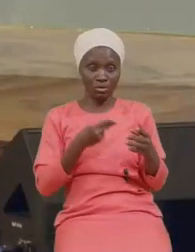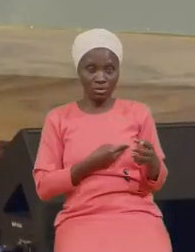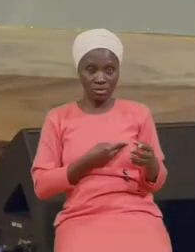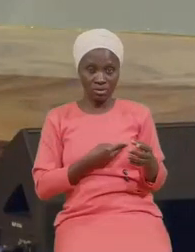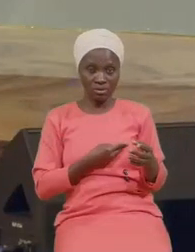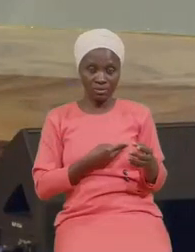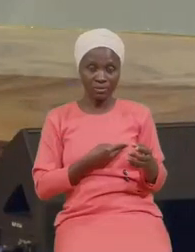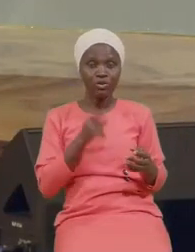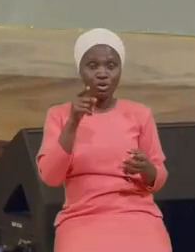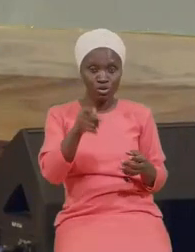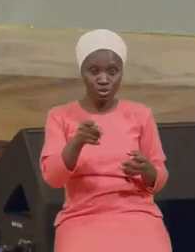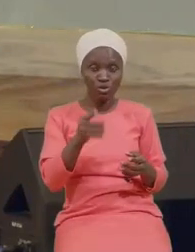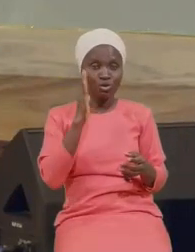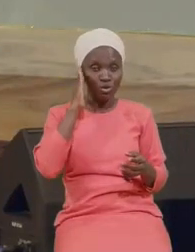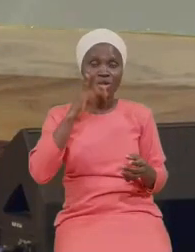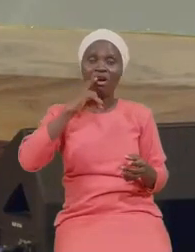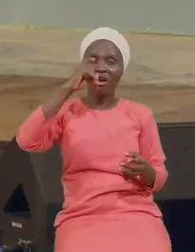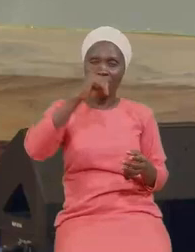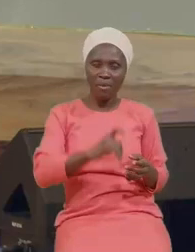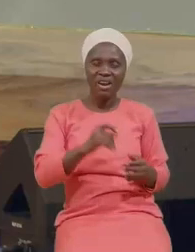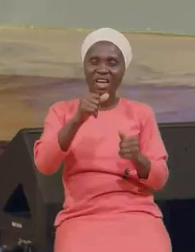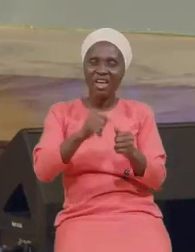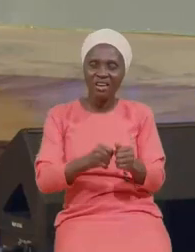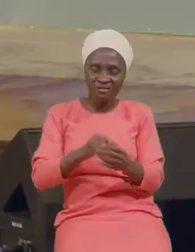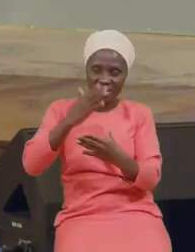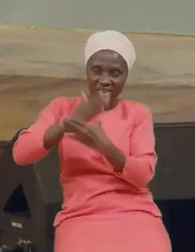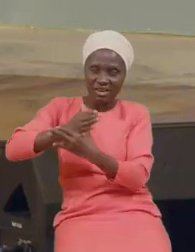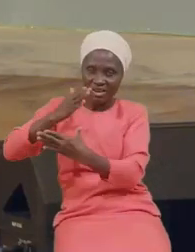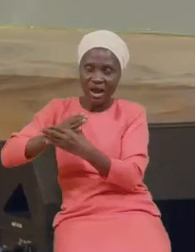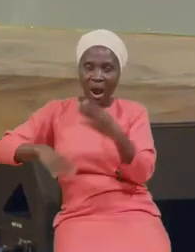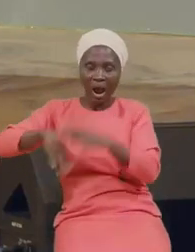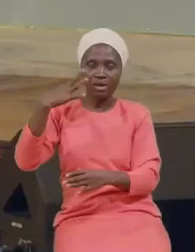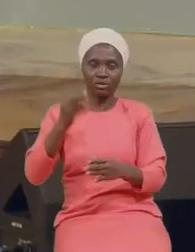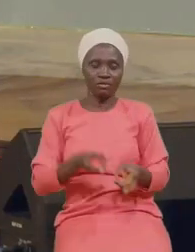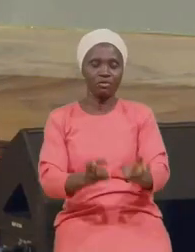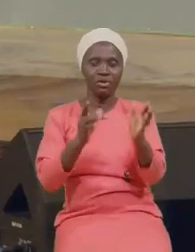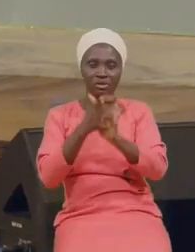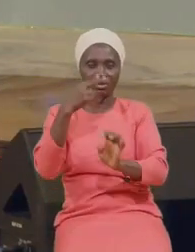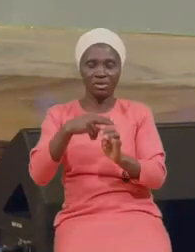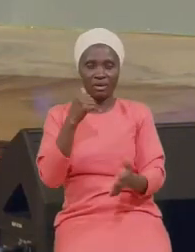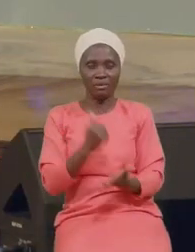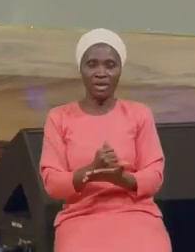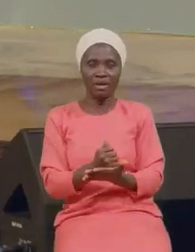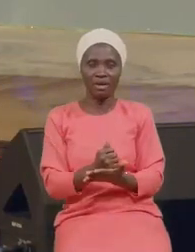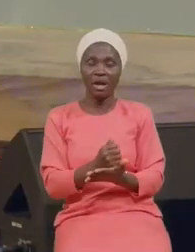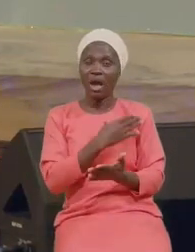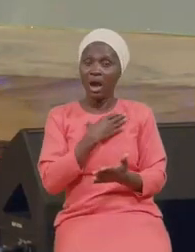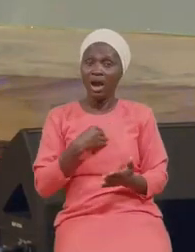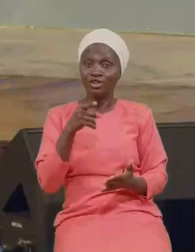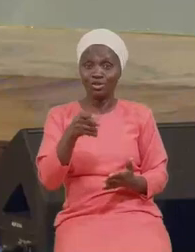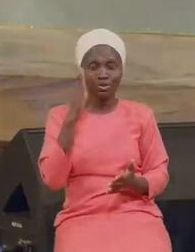vous allez commander tout obstacle hors de votre chemin et ils vont se